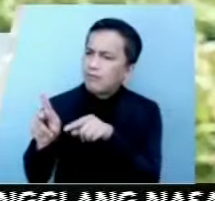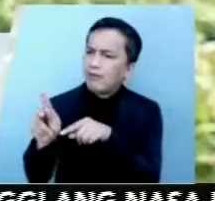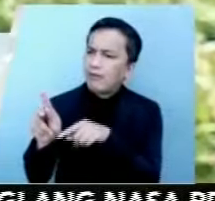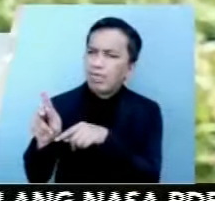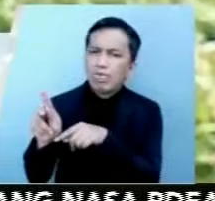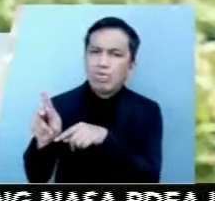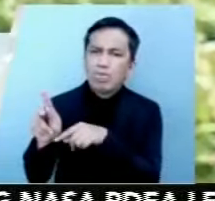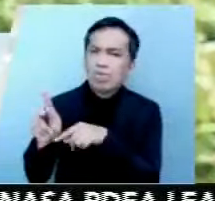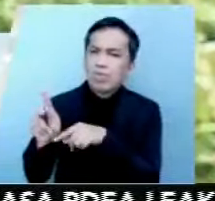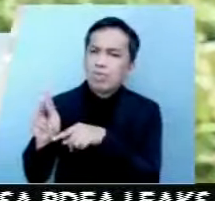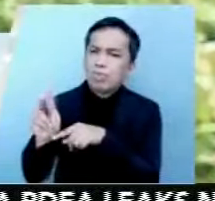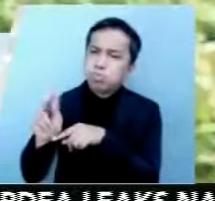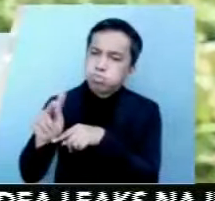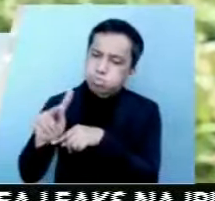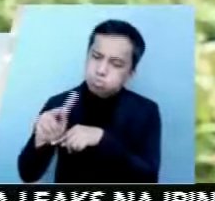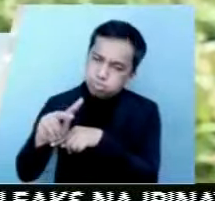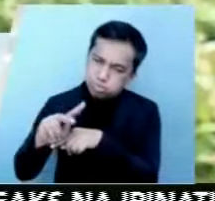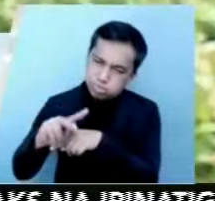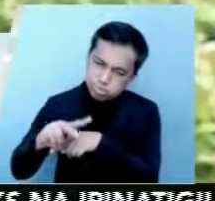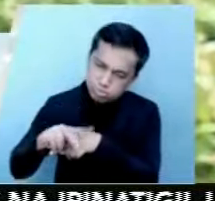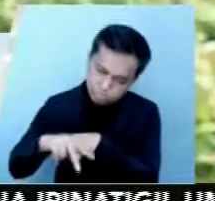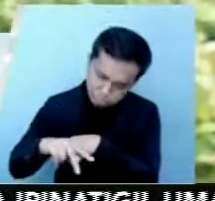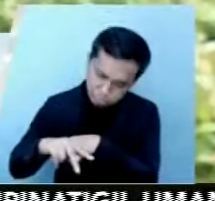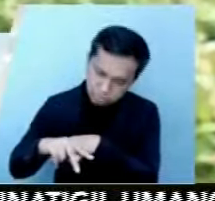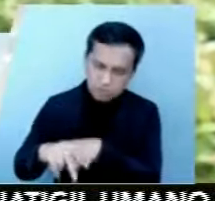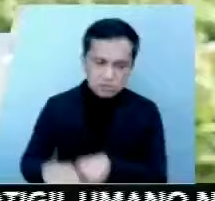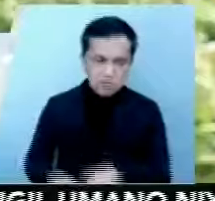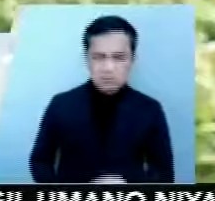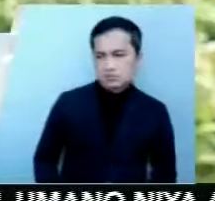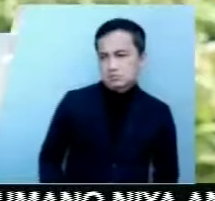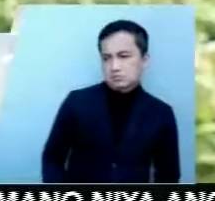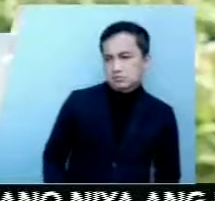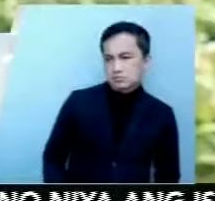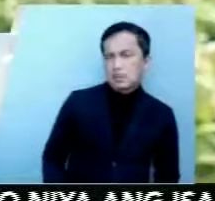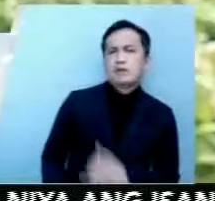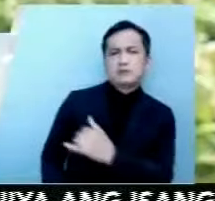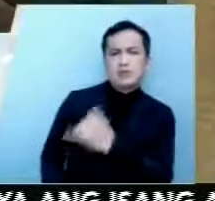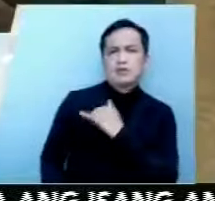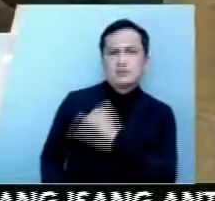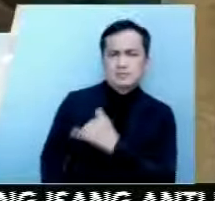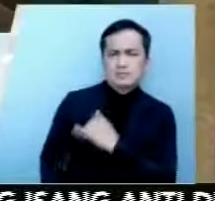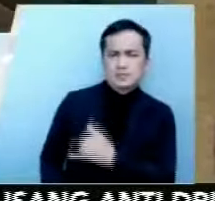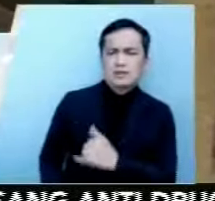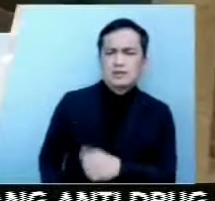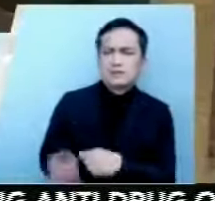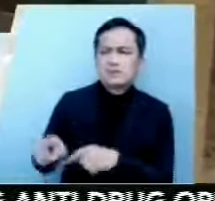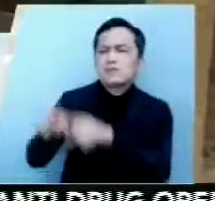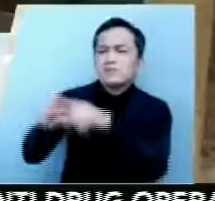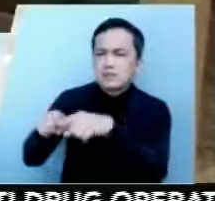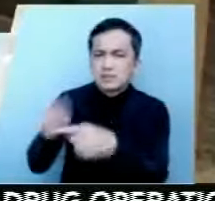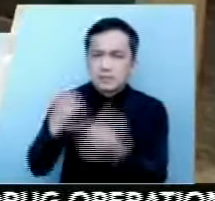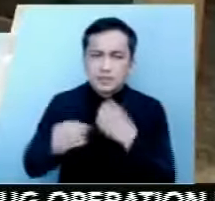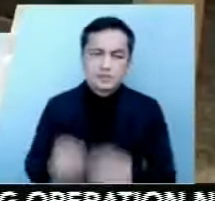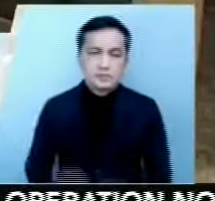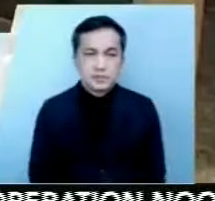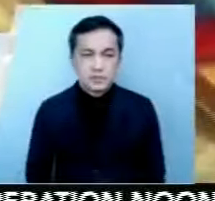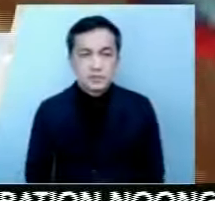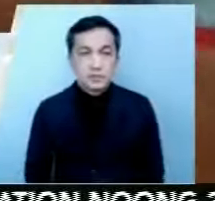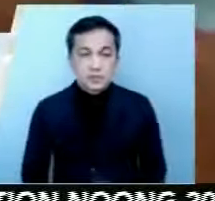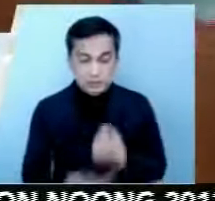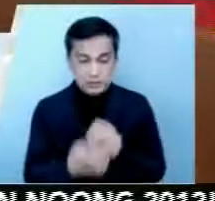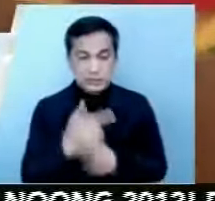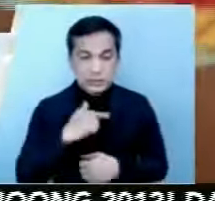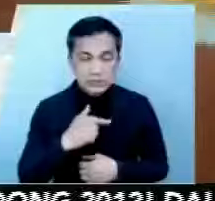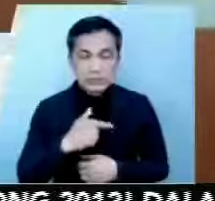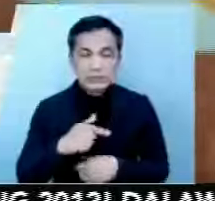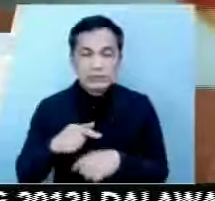nabubuhay, parang ganun din kami, kay yun ang inaasahan namin na pagkain namin. Umaasa muna sila ngayon sa saging na